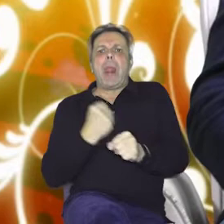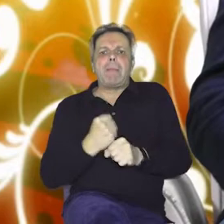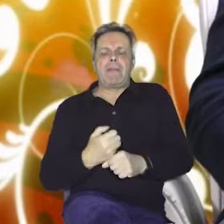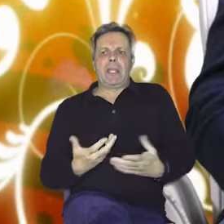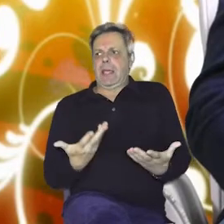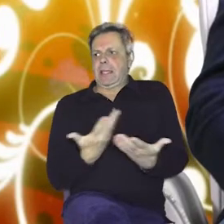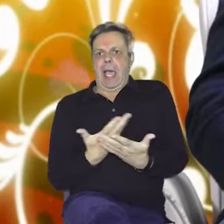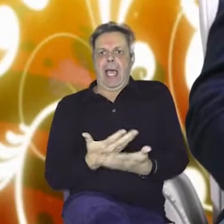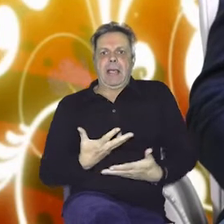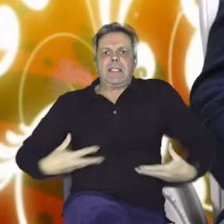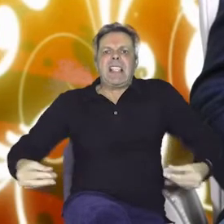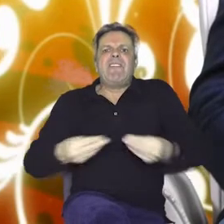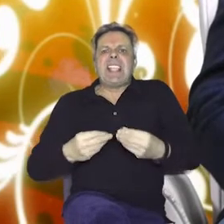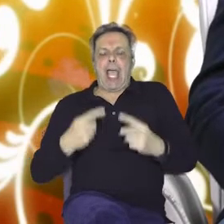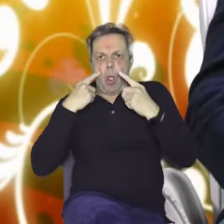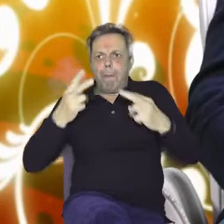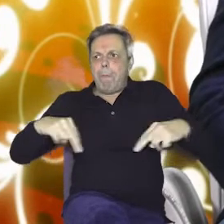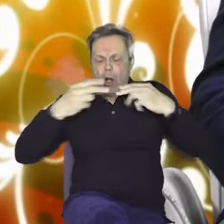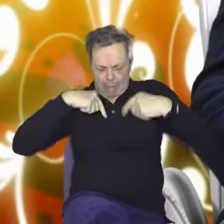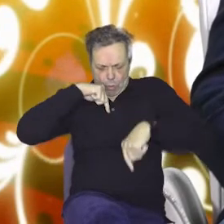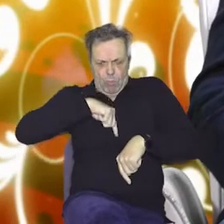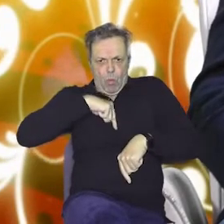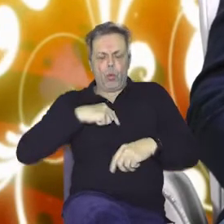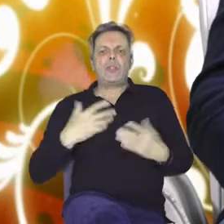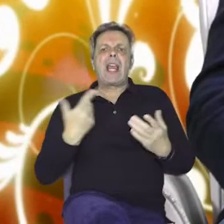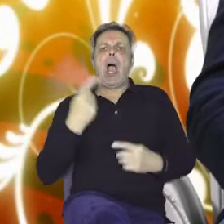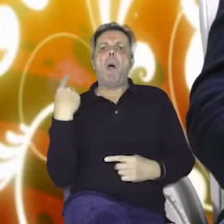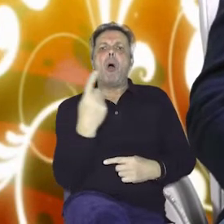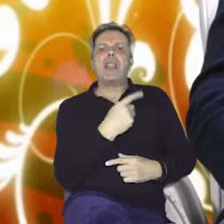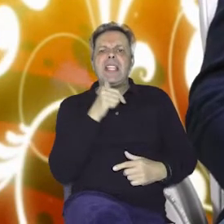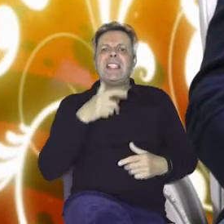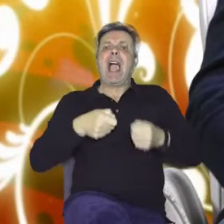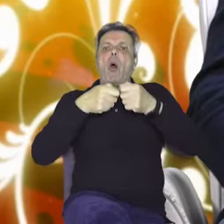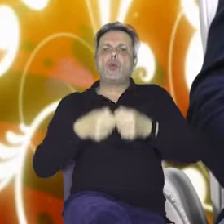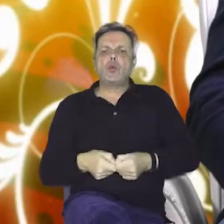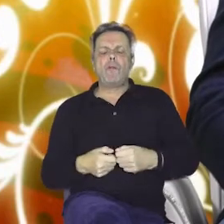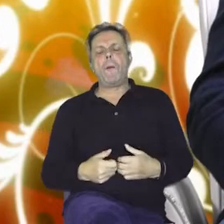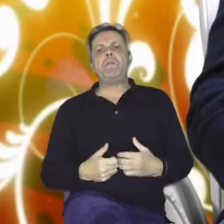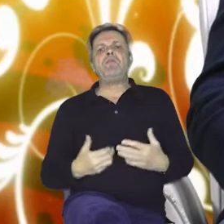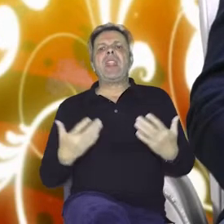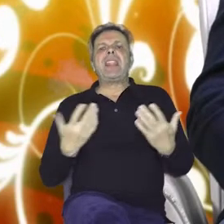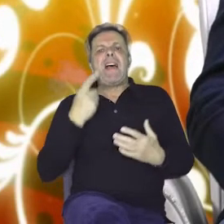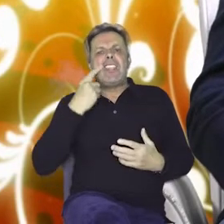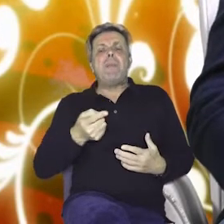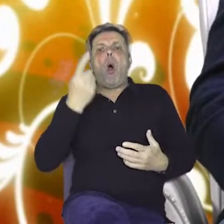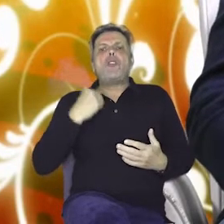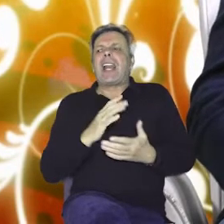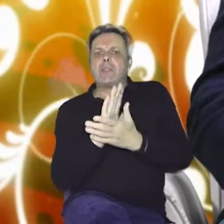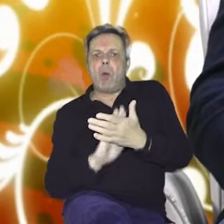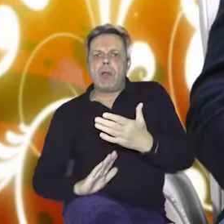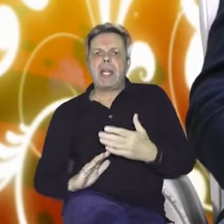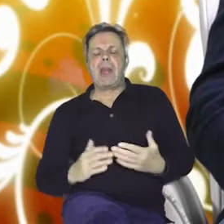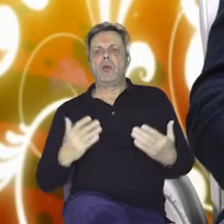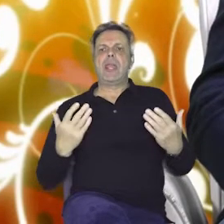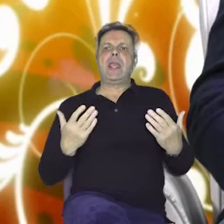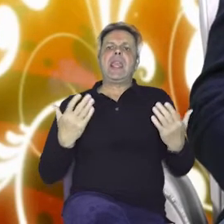se svi zajedno pogledamo iznutra kao pojedinci i kao društvo, da vidimo odakle smo krenuli, kako